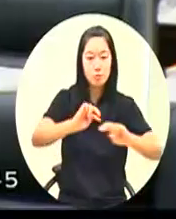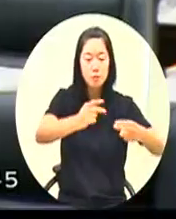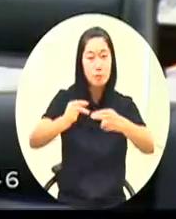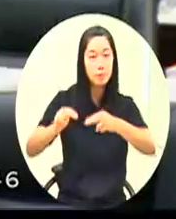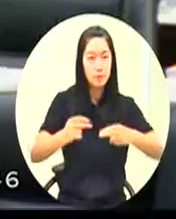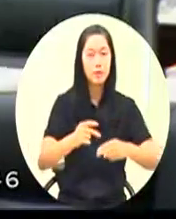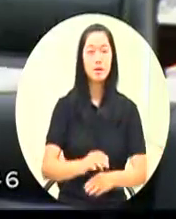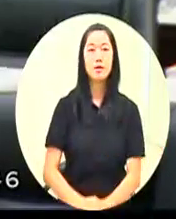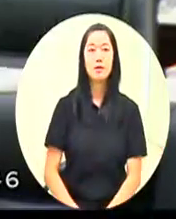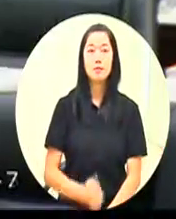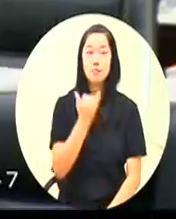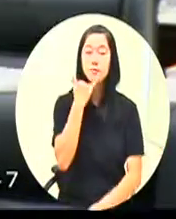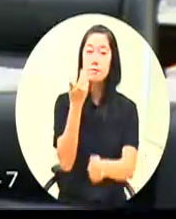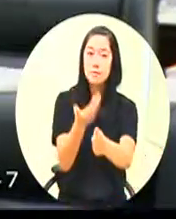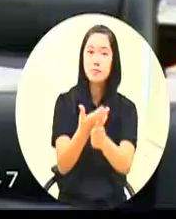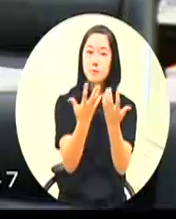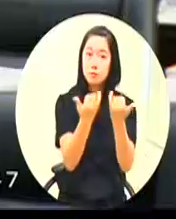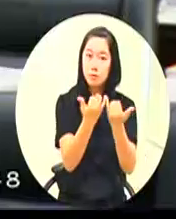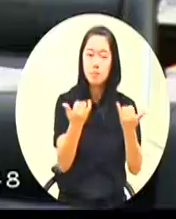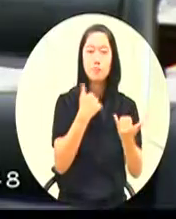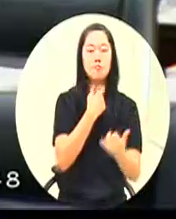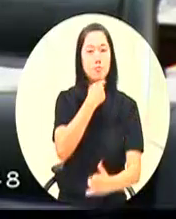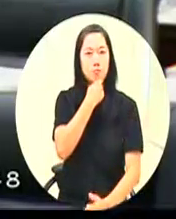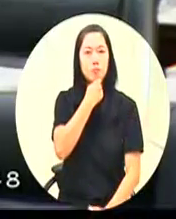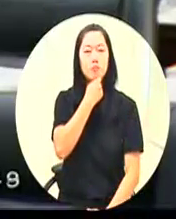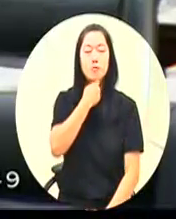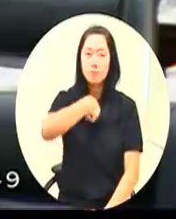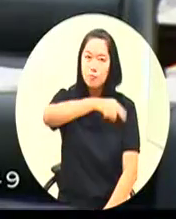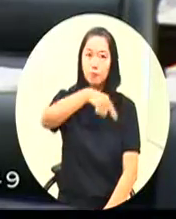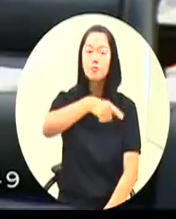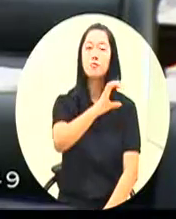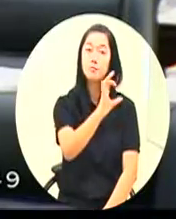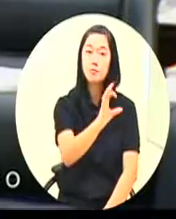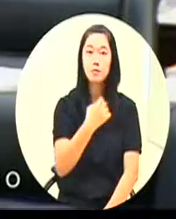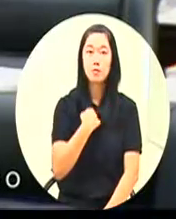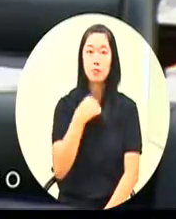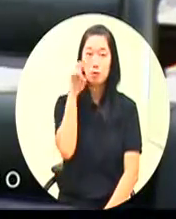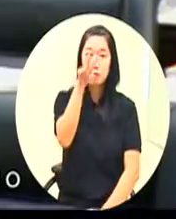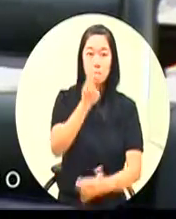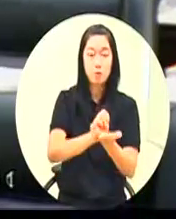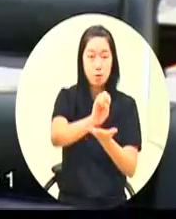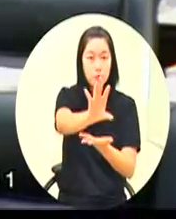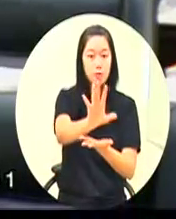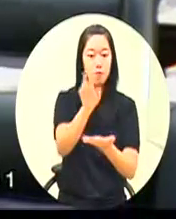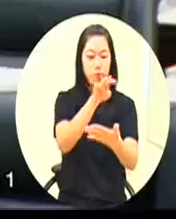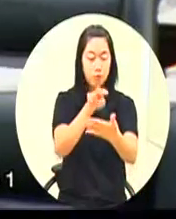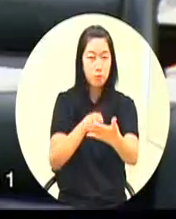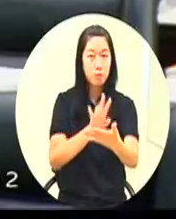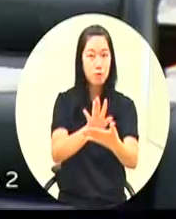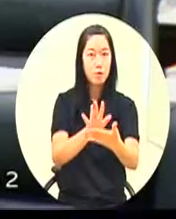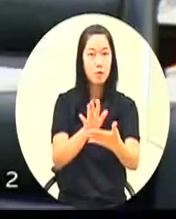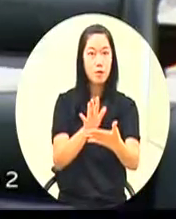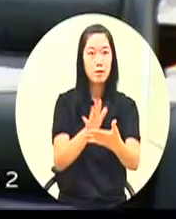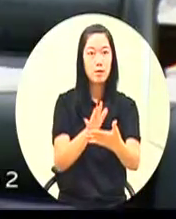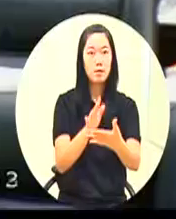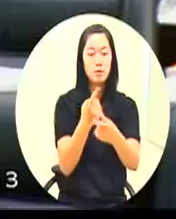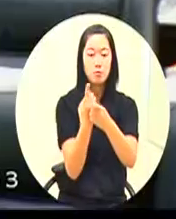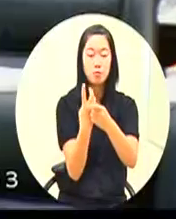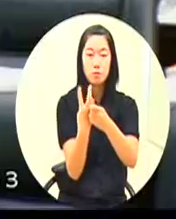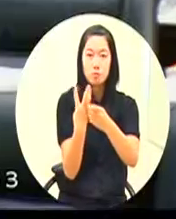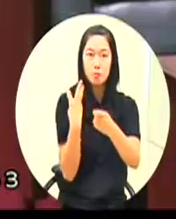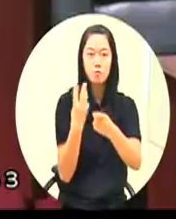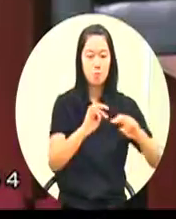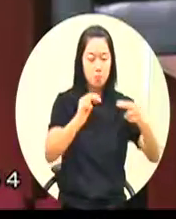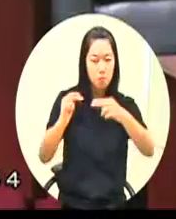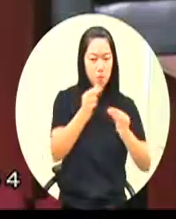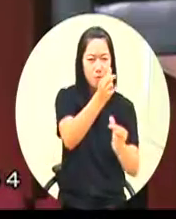个愿意去使用的这样的一个场域。那我也看到相关报告，几乎到前三年到现在应该改善的差不